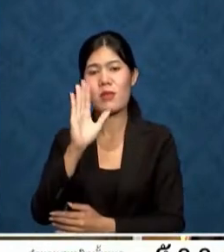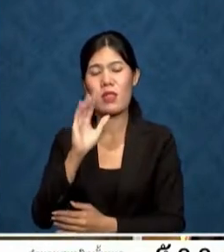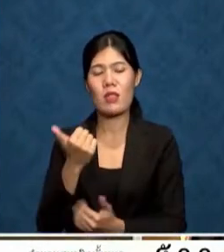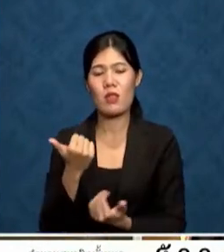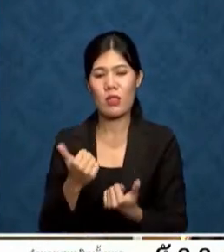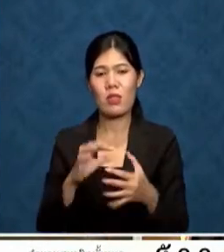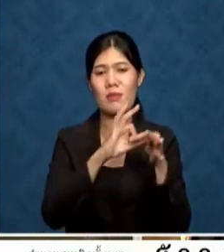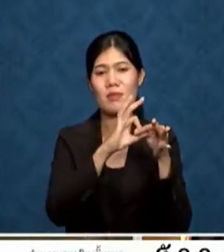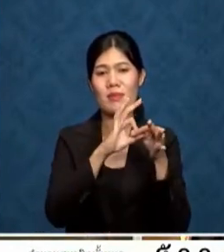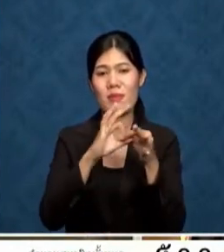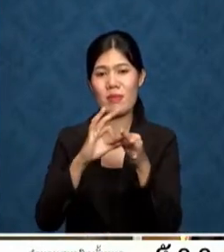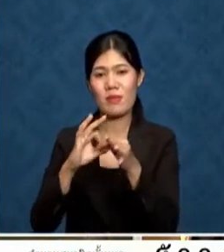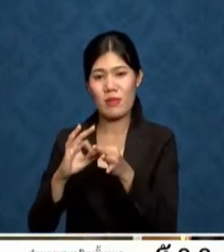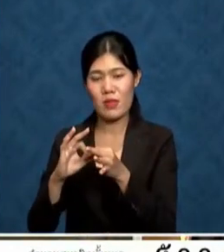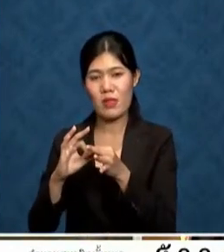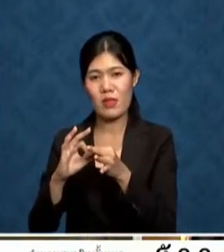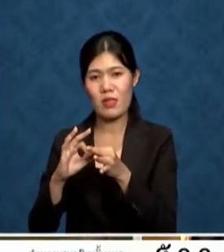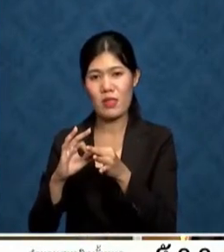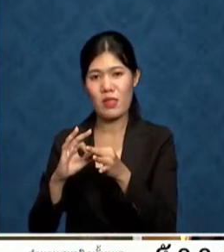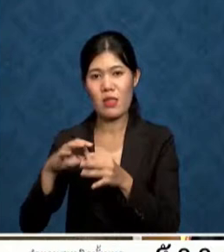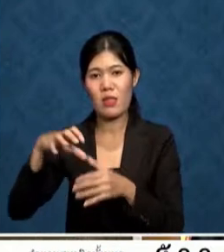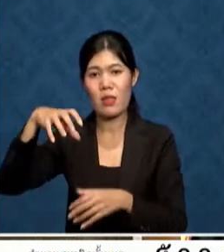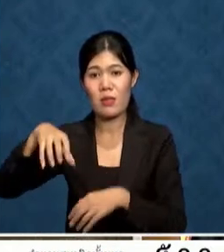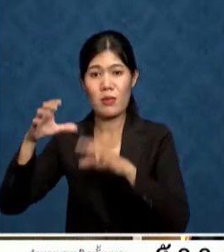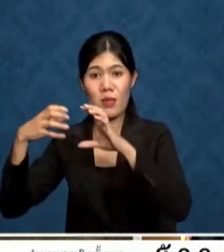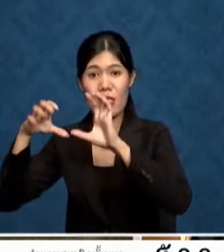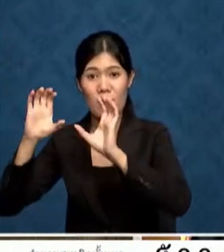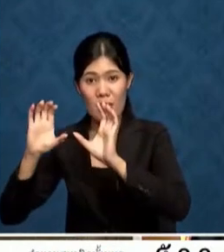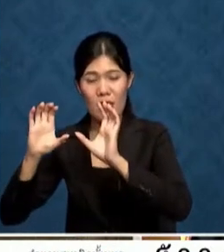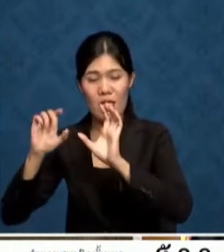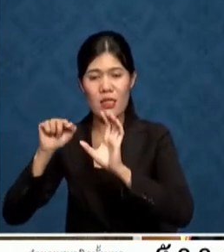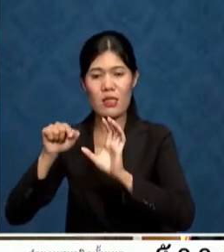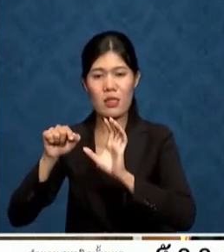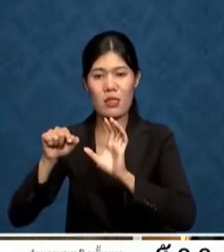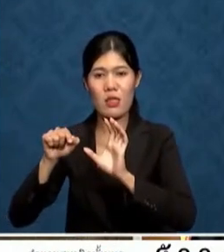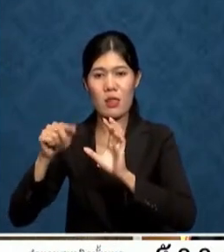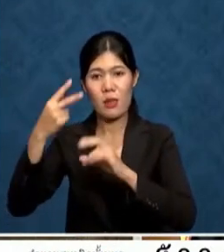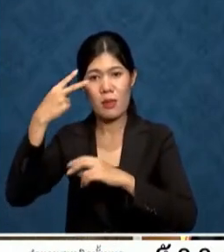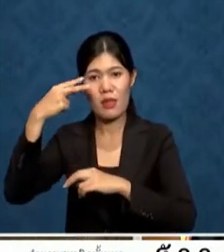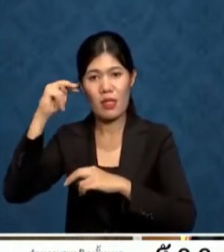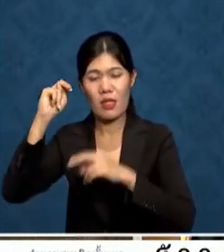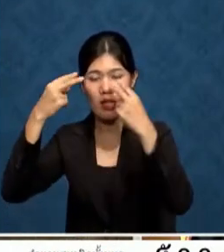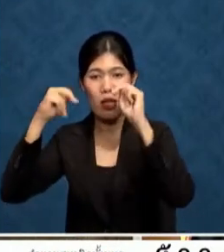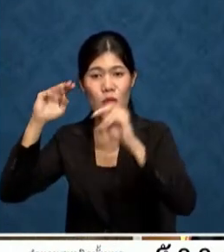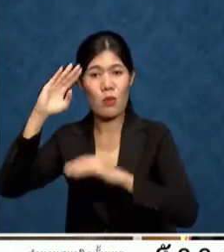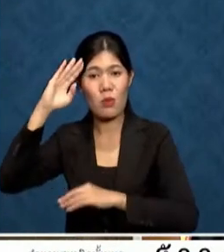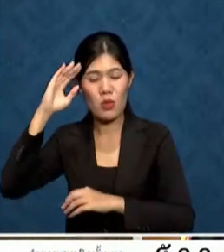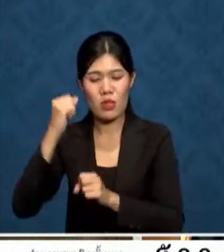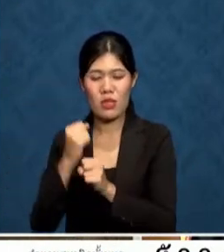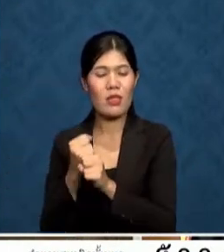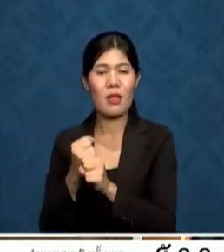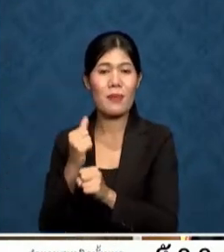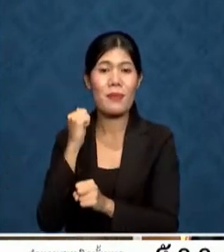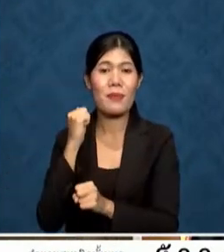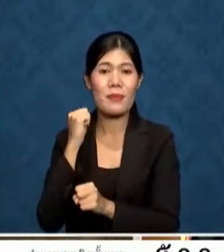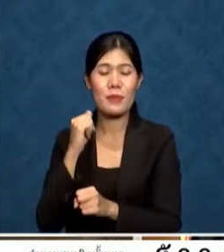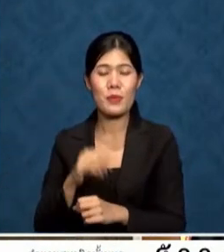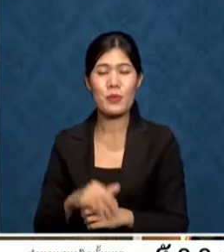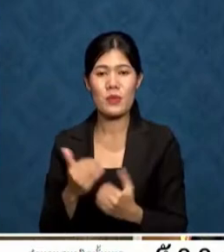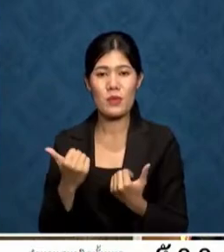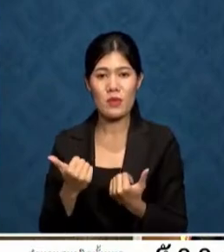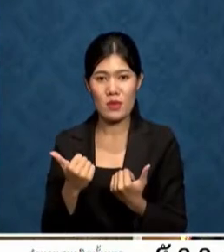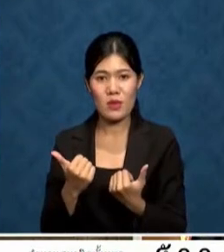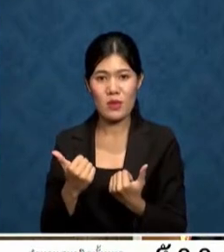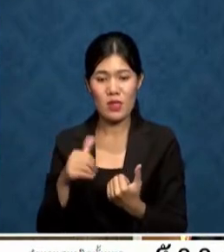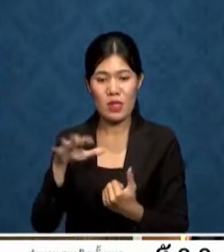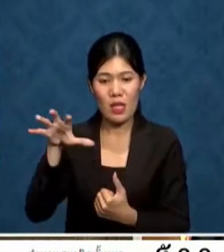ก็ได้เป็นนโยบายที่รัฐบาลพลเอกประยุทธ์ก็เคยทำมาแล้วครั้งหนึ่งทำเพื่อการท่องเที่ยวเป็นหลักนะครับแต่ในเมื่อพรรคเพื่อไทยหยิบ